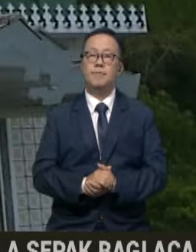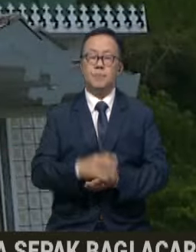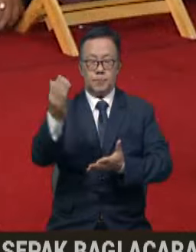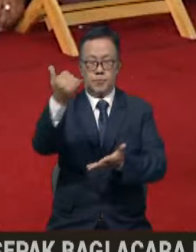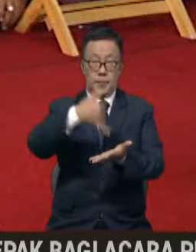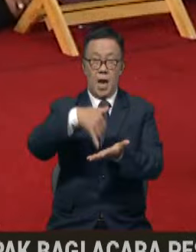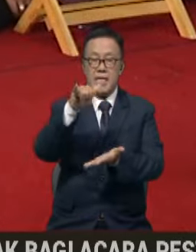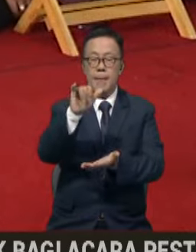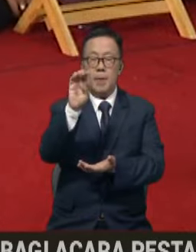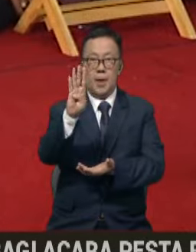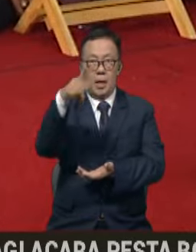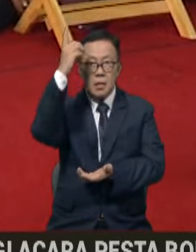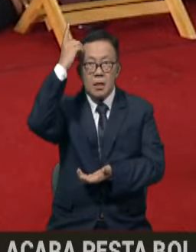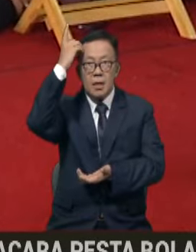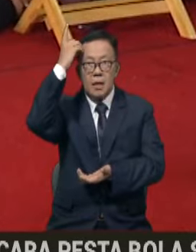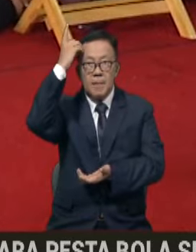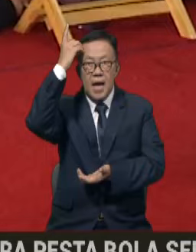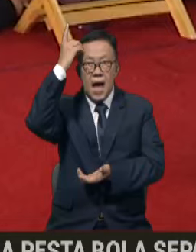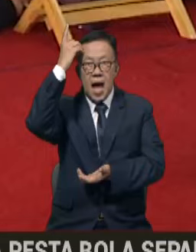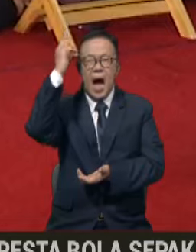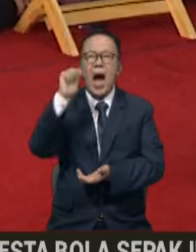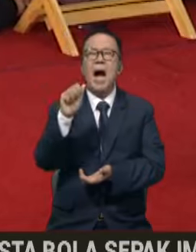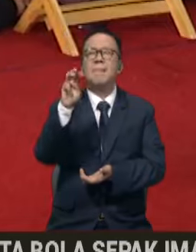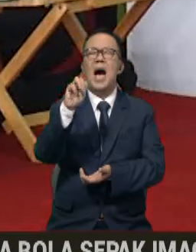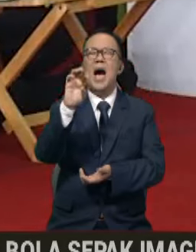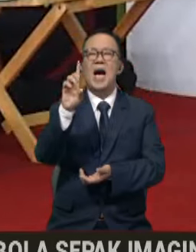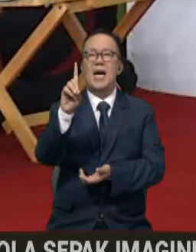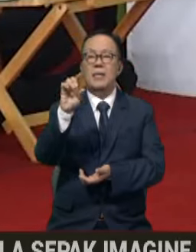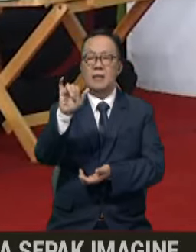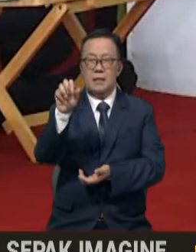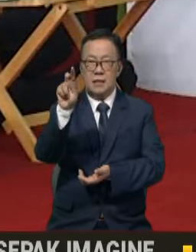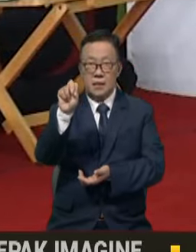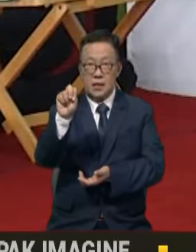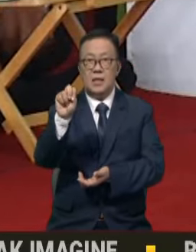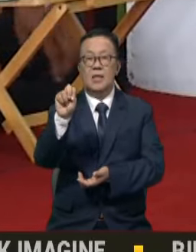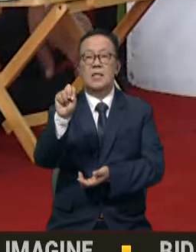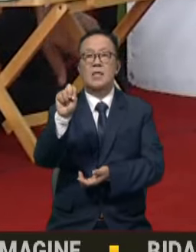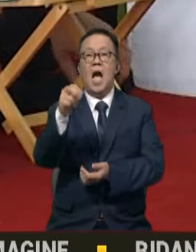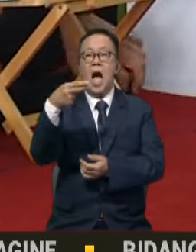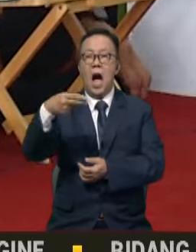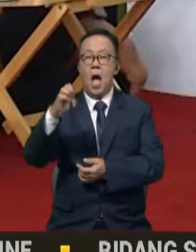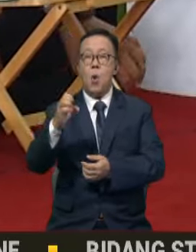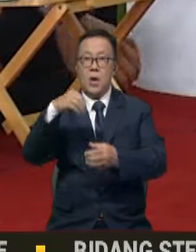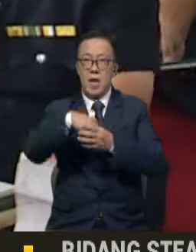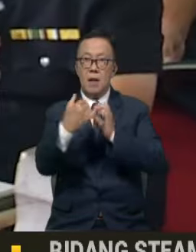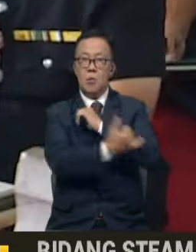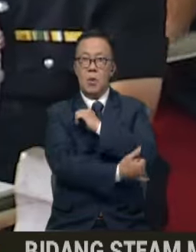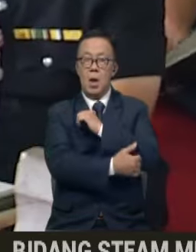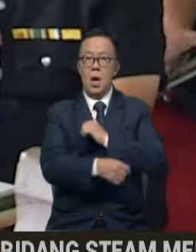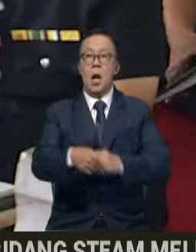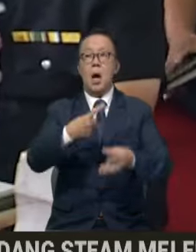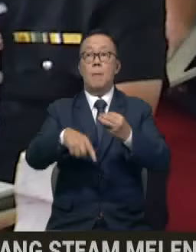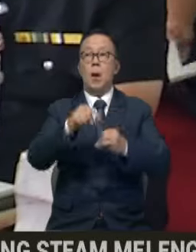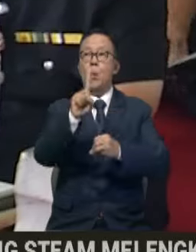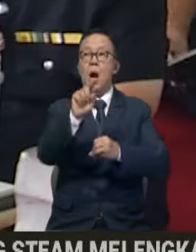Hadir yang berhormat Datuk Seri Setia Awang Haji Ahmadin bin Haji Abdul Rahman, Menteri Haluan Dalam Negeri. Majlis dihadiri oleh